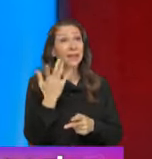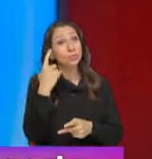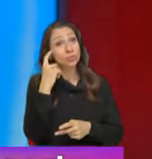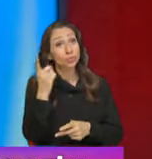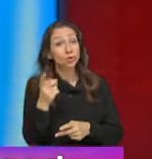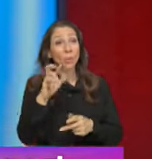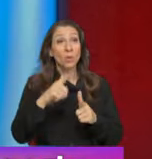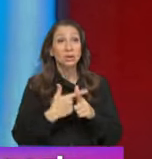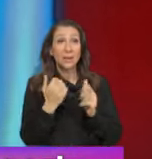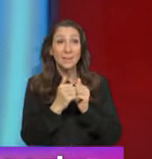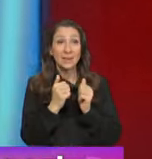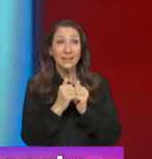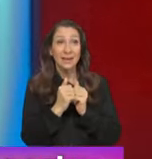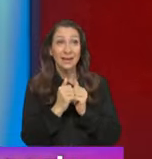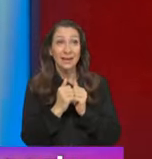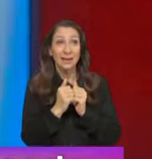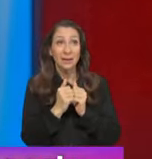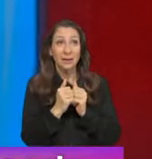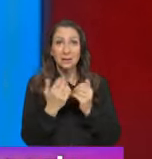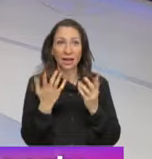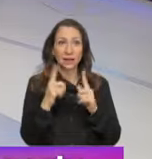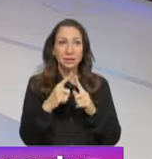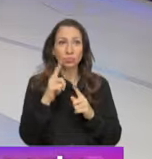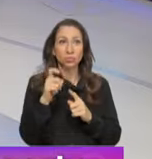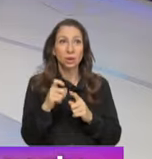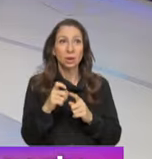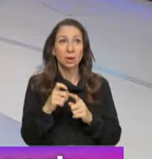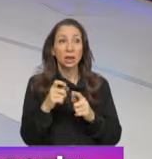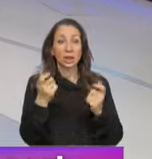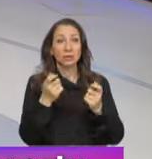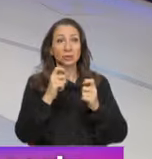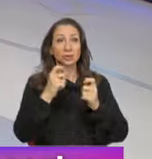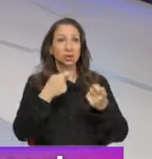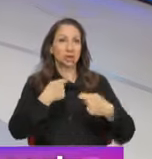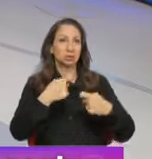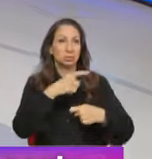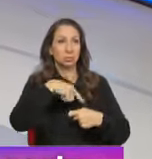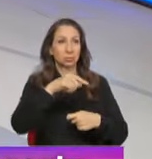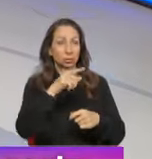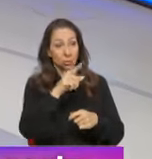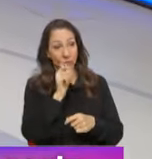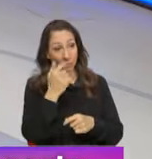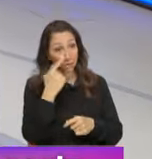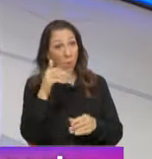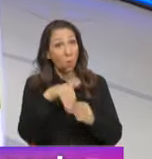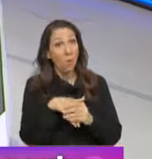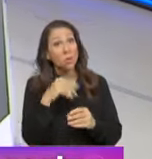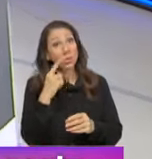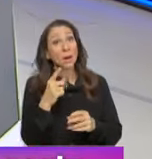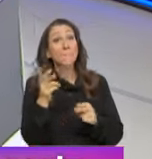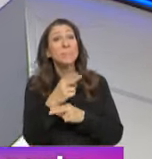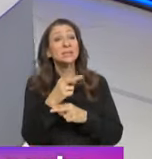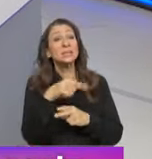dersiniz projelerinizle birlikte neyle neyle hesaplaşacak anlamadım yani işte iş dünyasına sesleniyor o gün bakacağız verdiğiniz oylara ya da